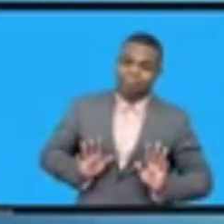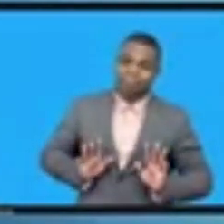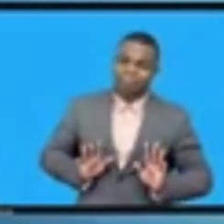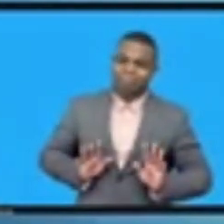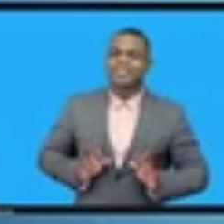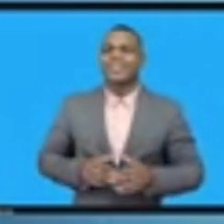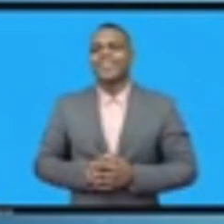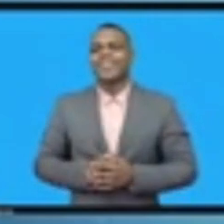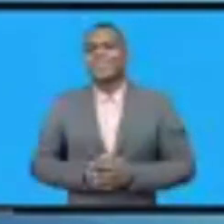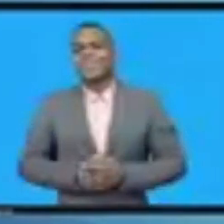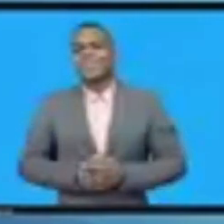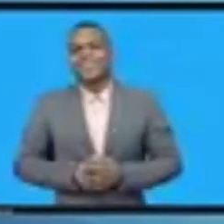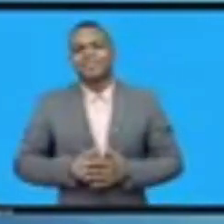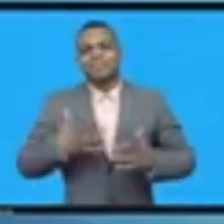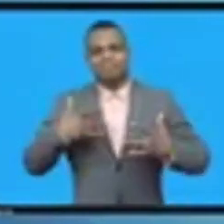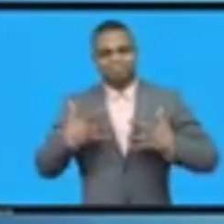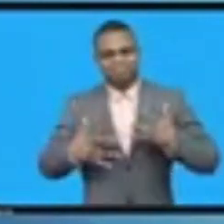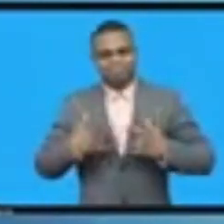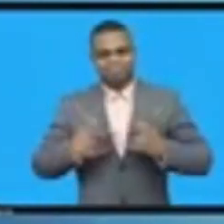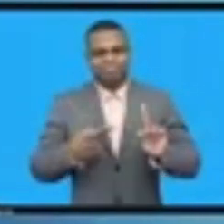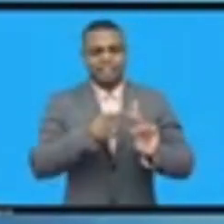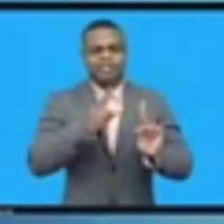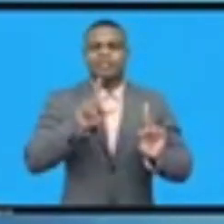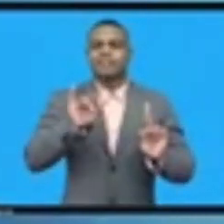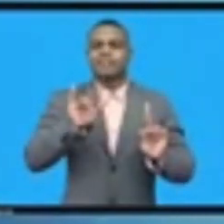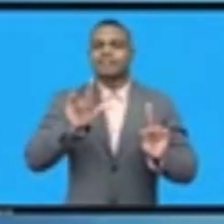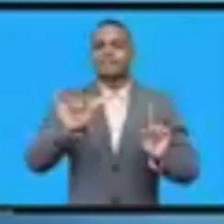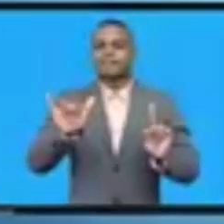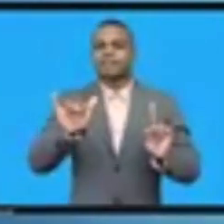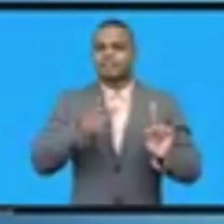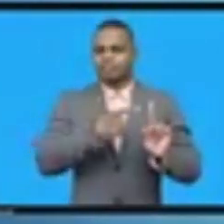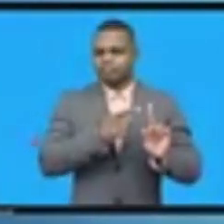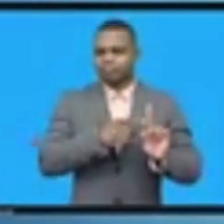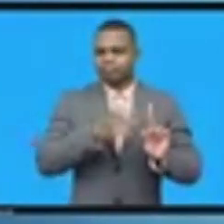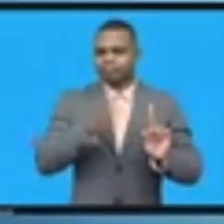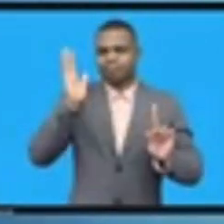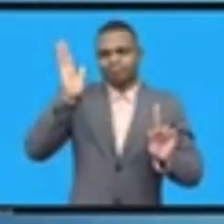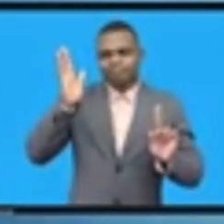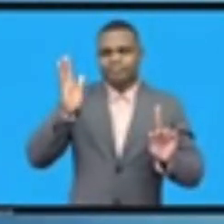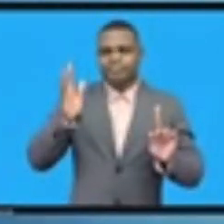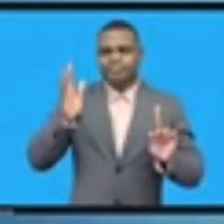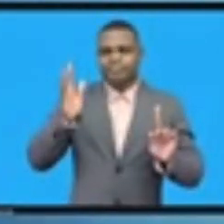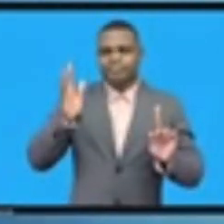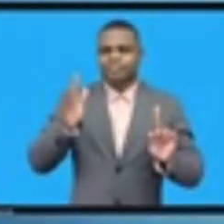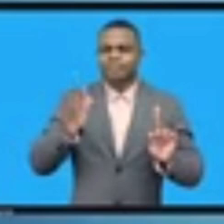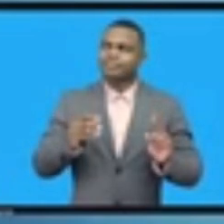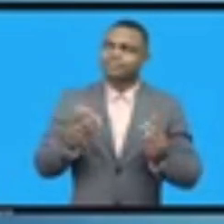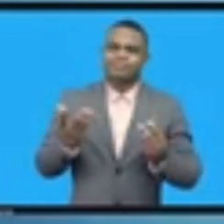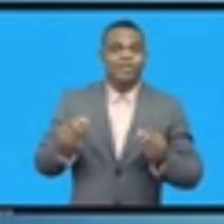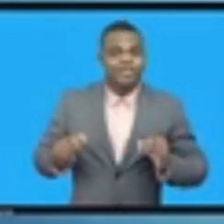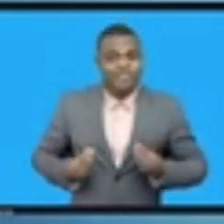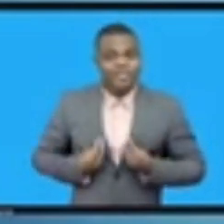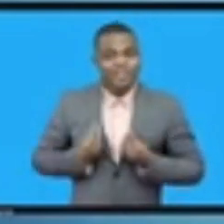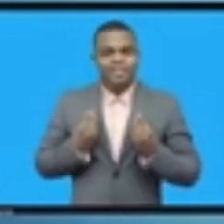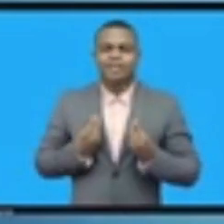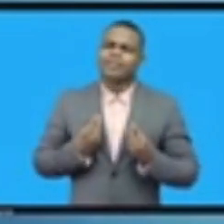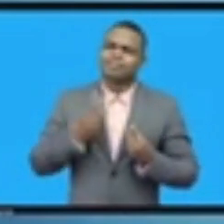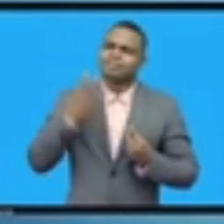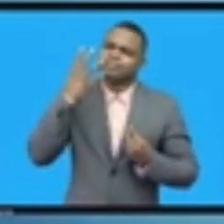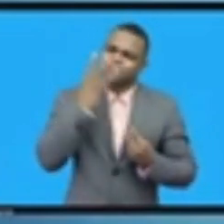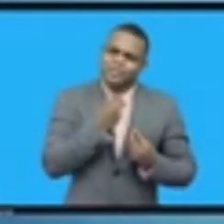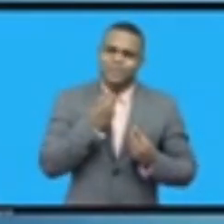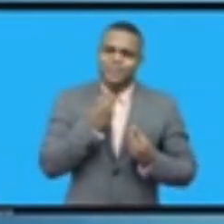的这方面的事物，非常令人鼓舞，很高兴能够变得更加联系。尊敬的阁